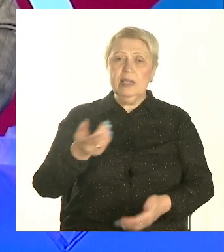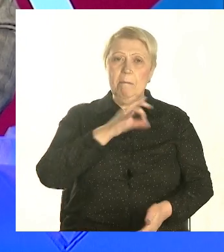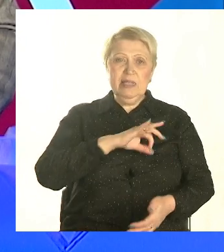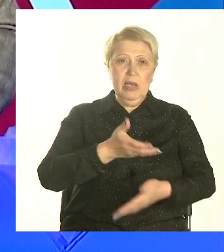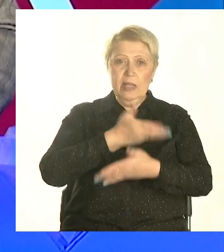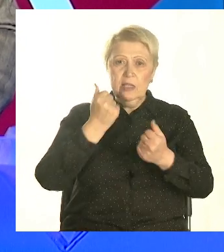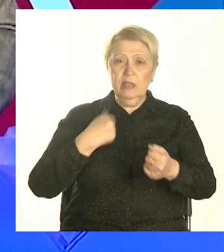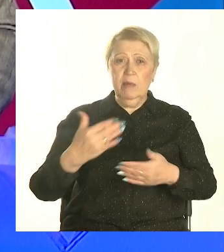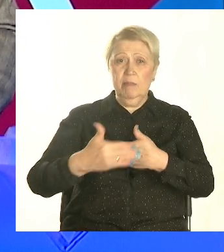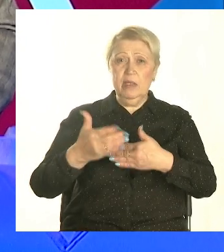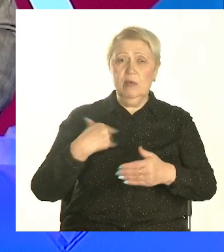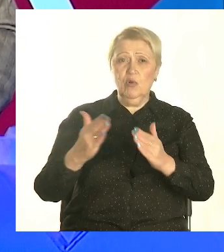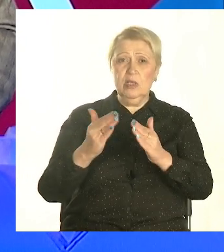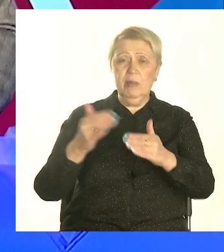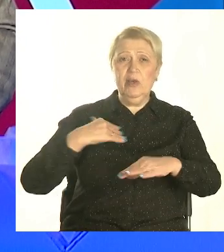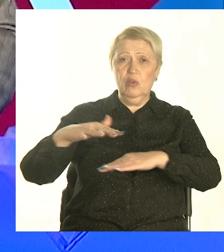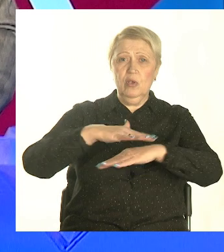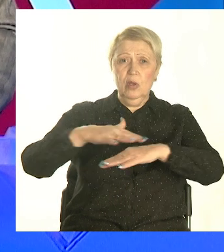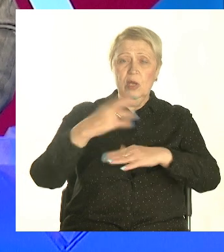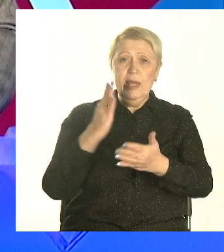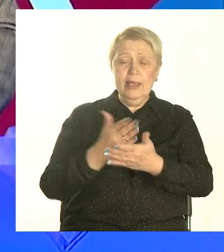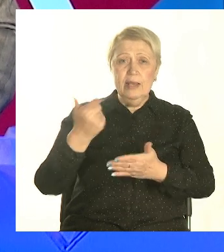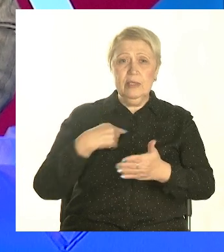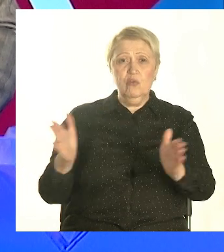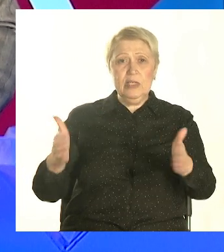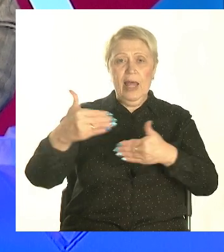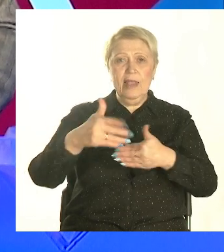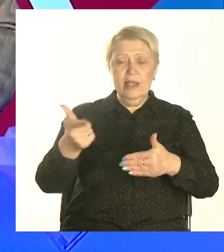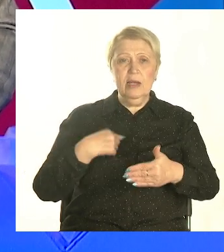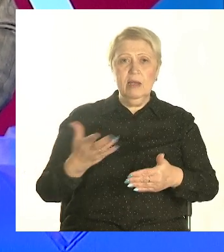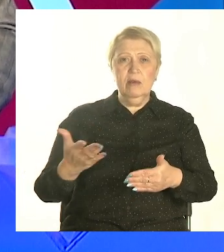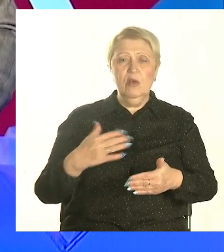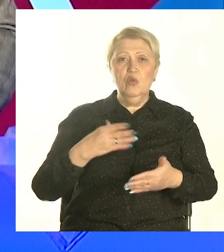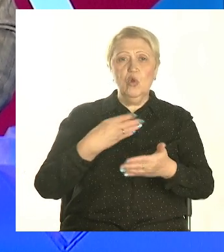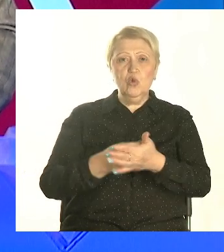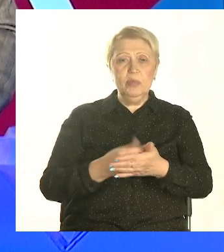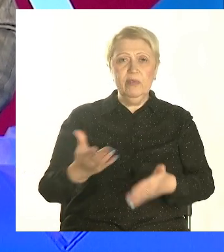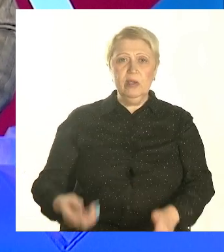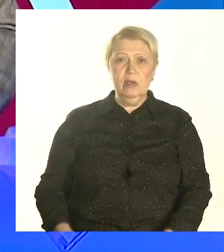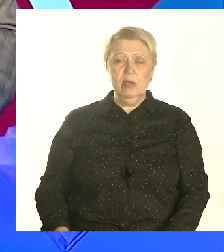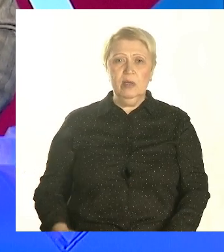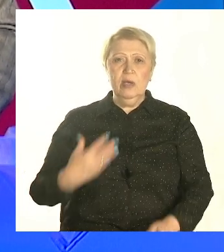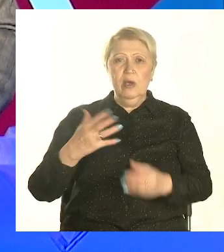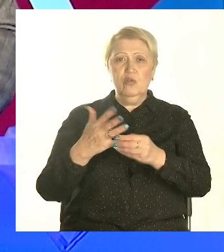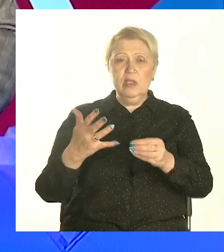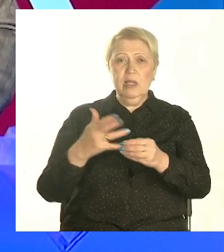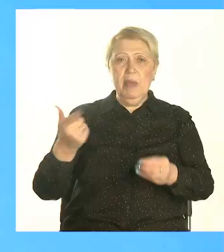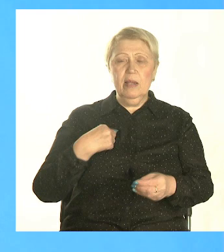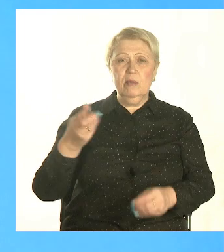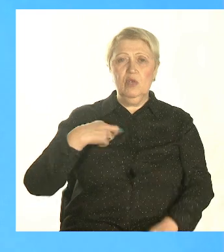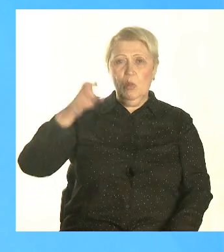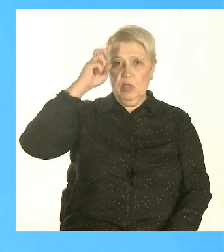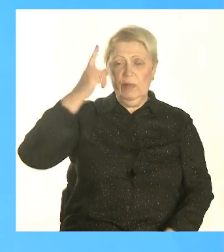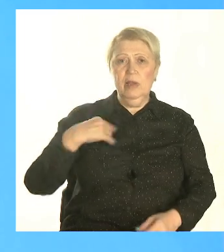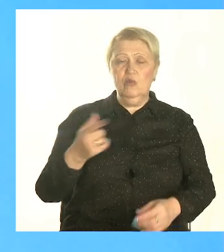придомовая территория, то, соответственно, они создают контейнерные площадки, собственники жилых помещений, на территорию, ну, на земельном участке муниципального